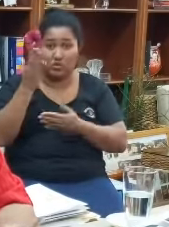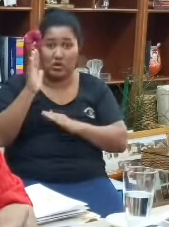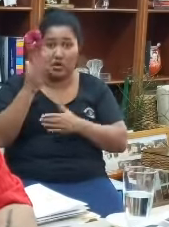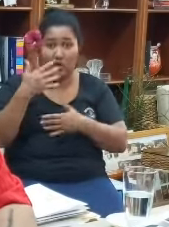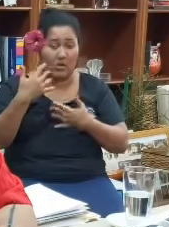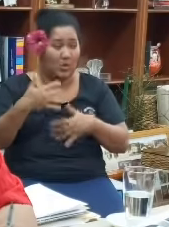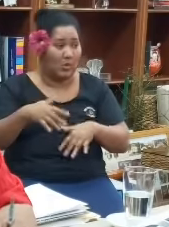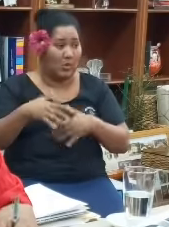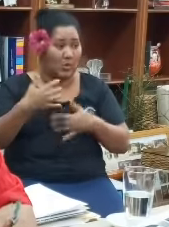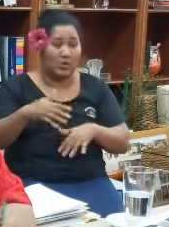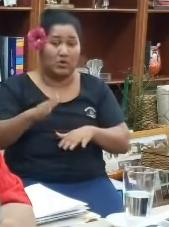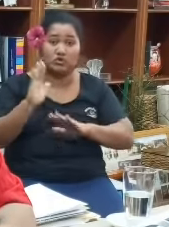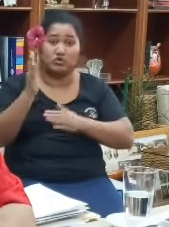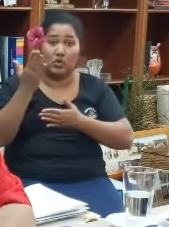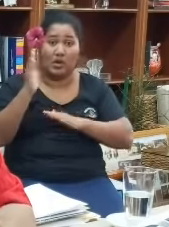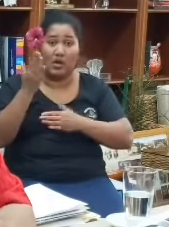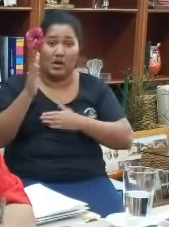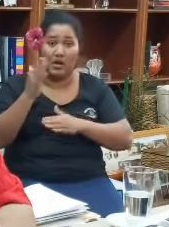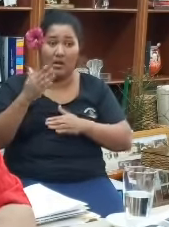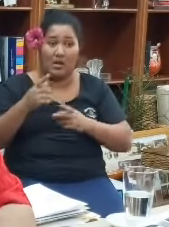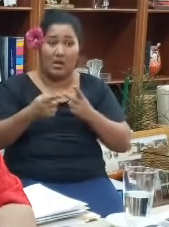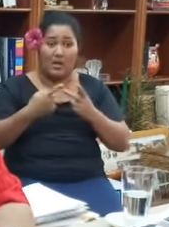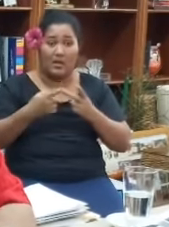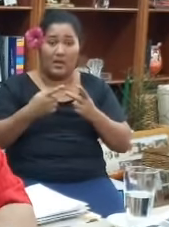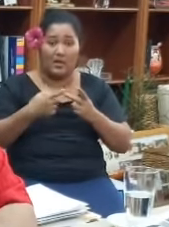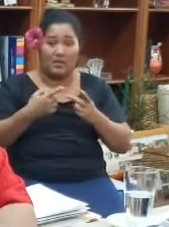go konga lenga loire si uka